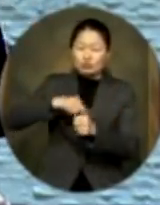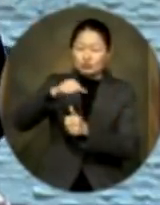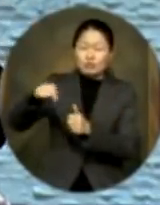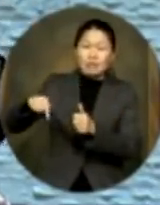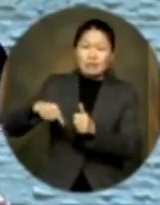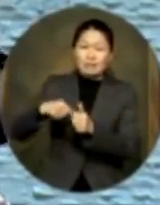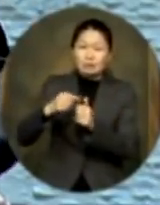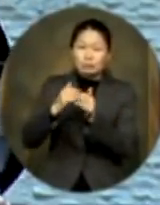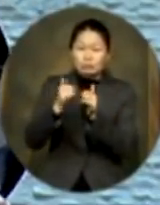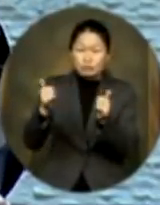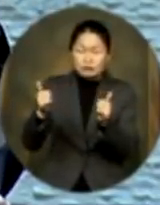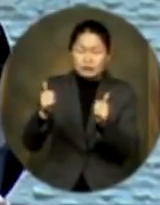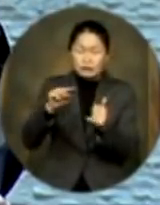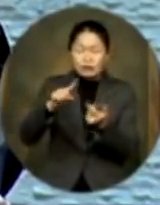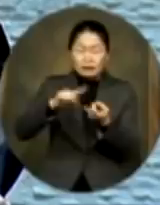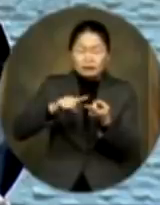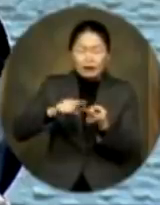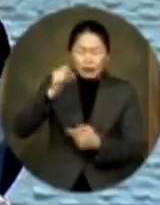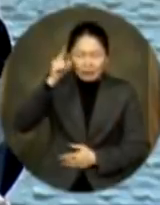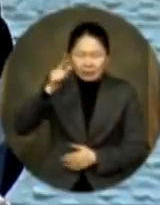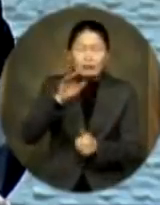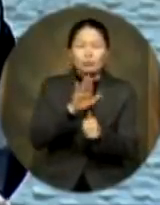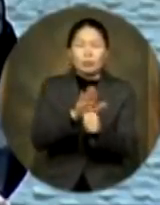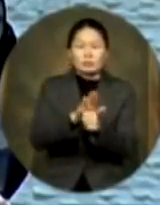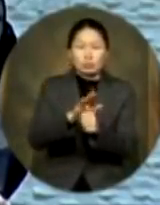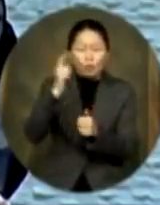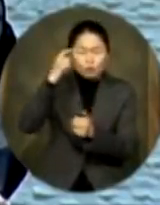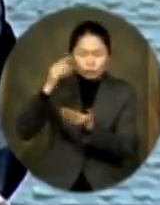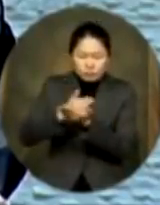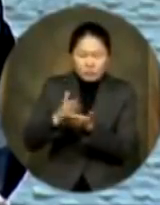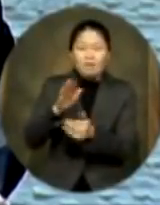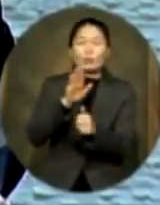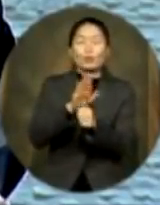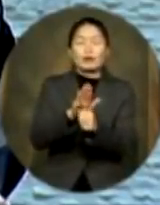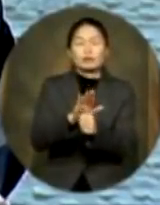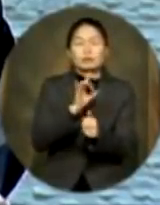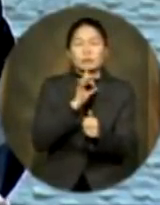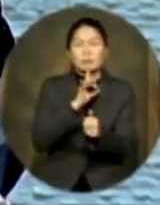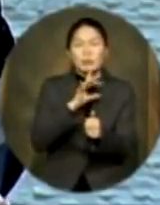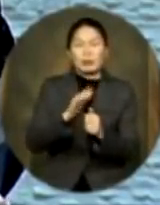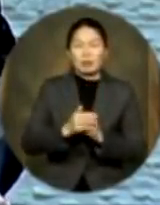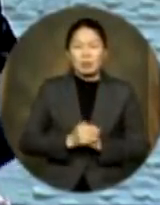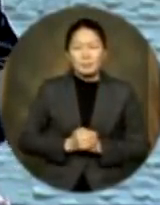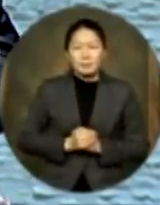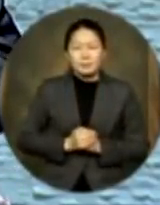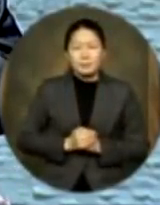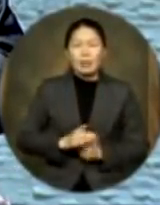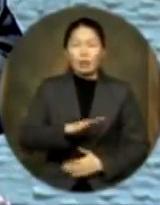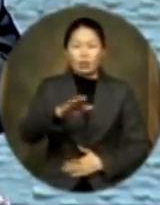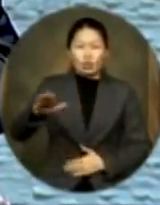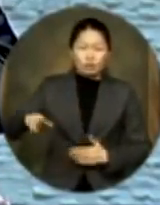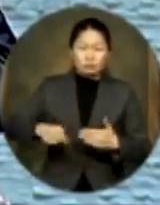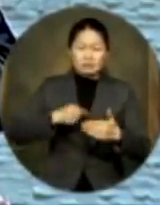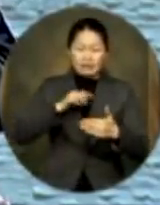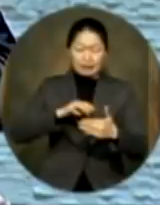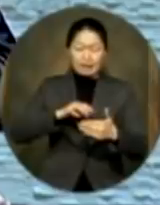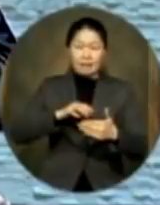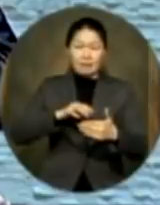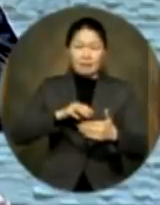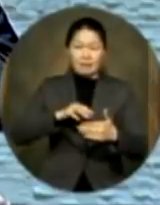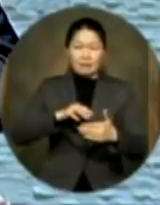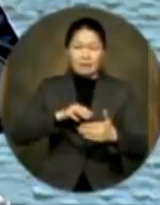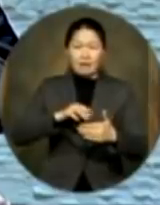그 것을 깨닫도록 도와주는 겁니다 분별하도록 도와주는 거죠 여러분 안에